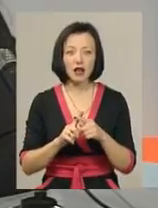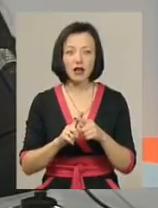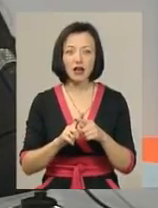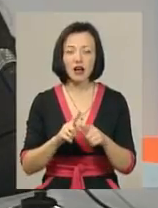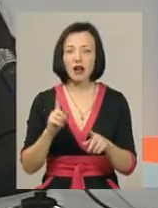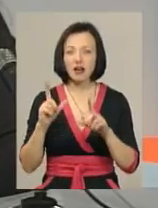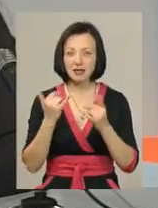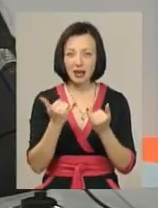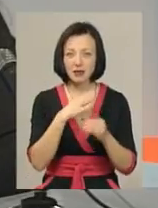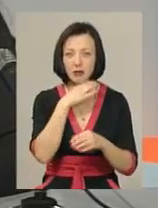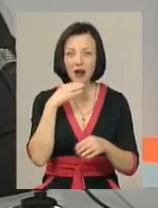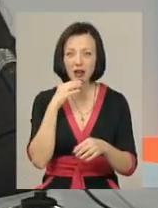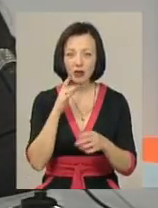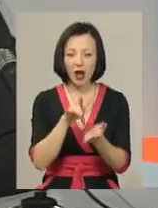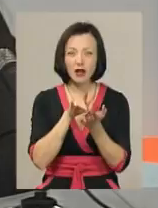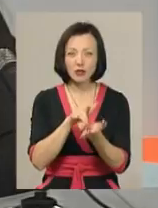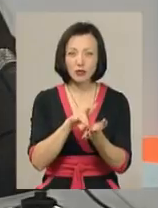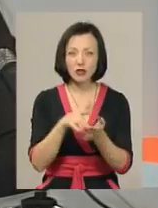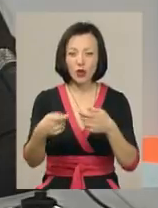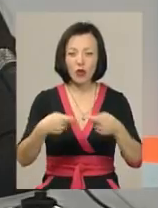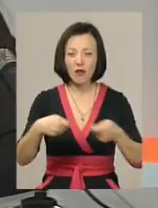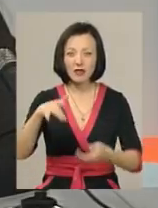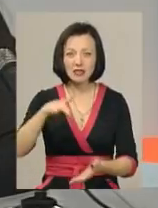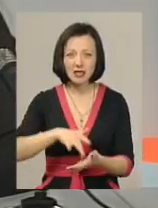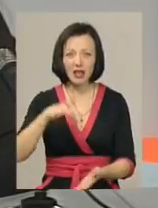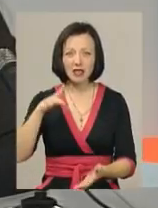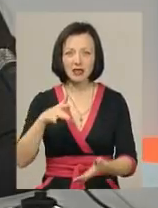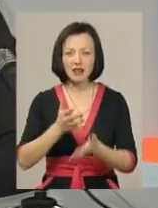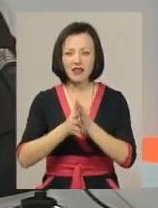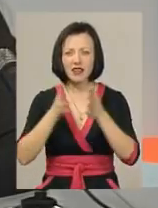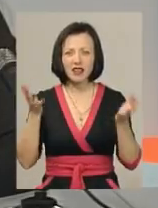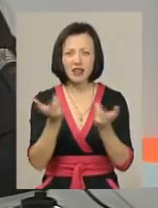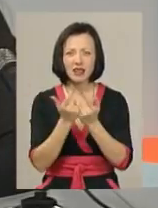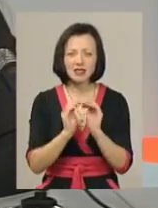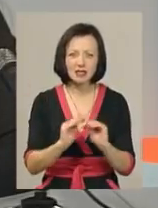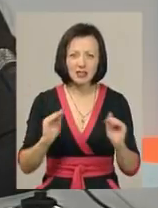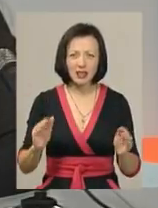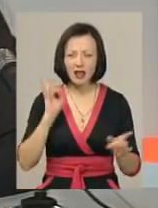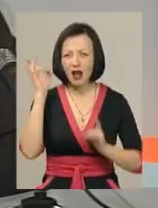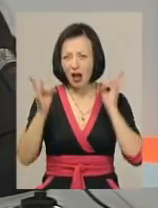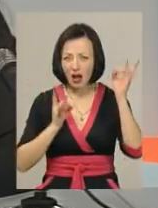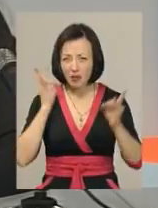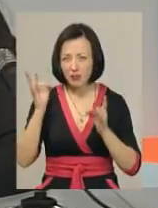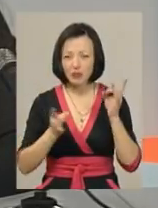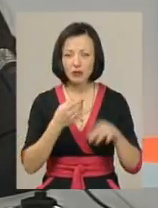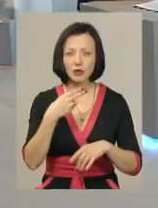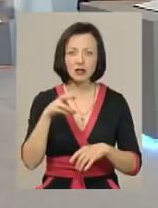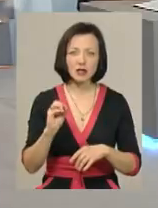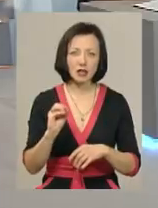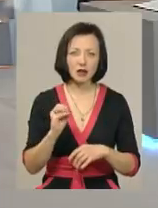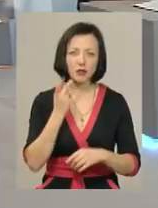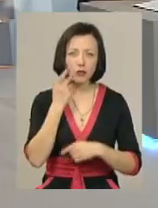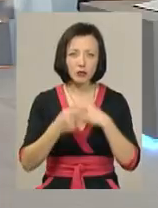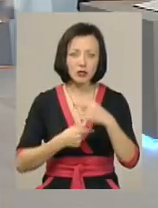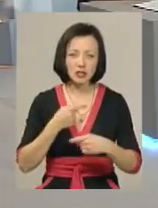legленди яких зараз дуже багато теж в різних торгових цент де велика кількість дітей де дуже гамірно де